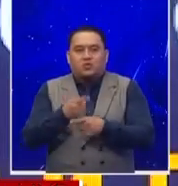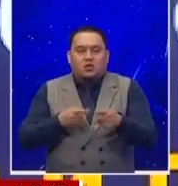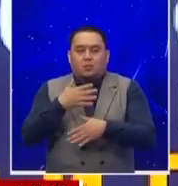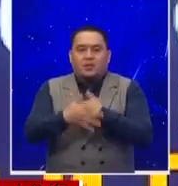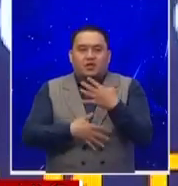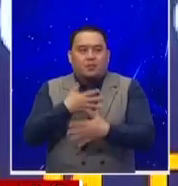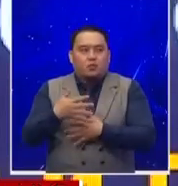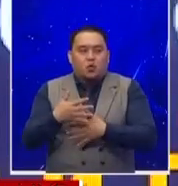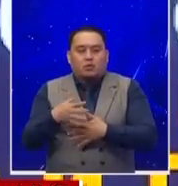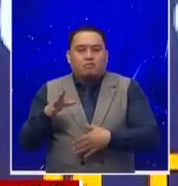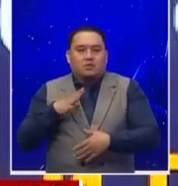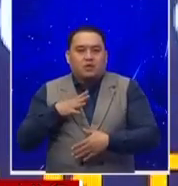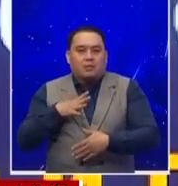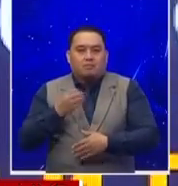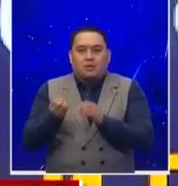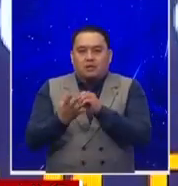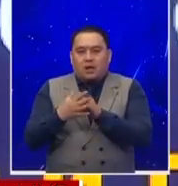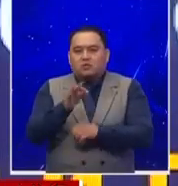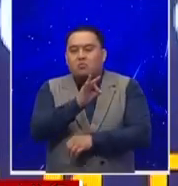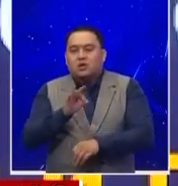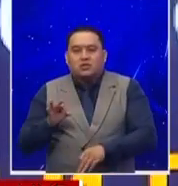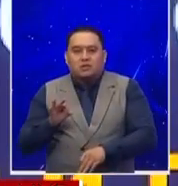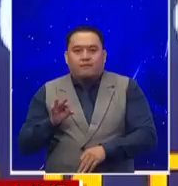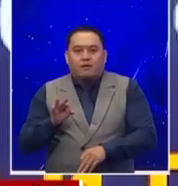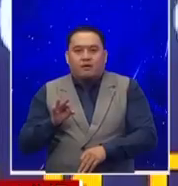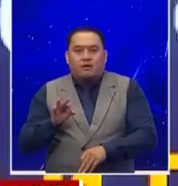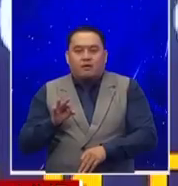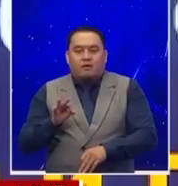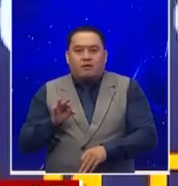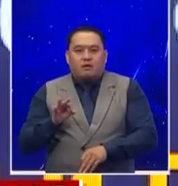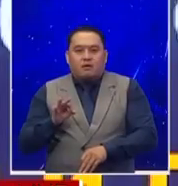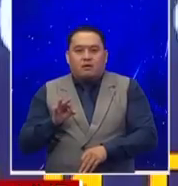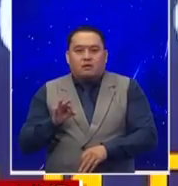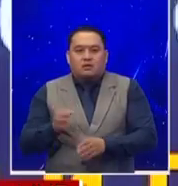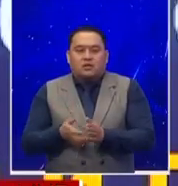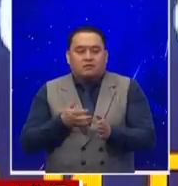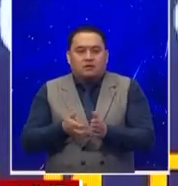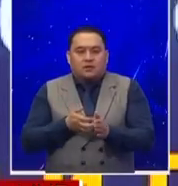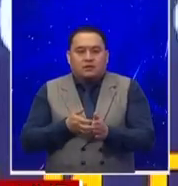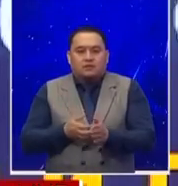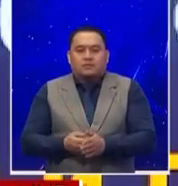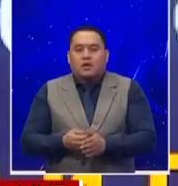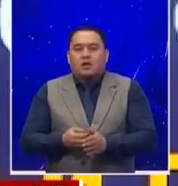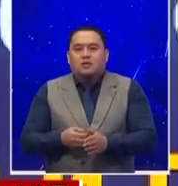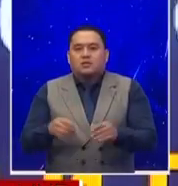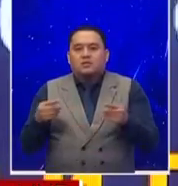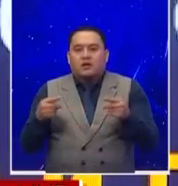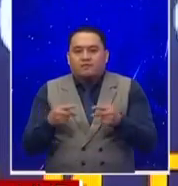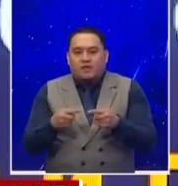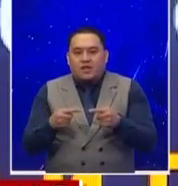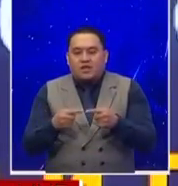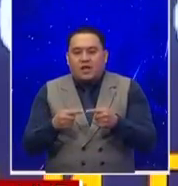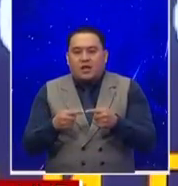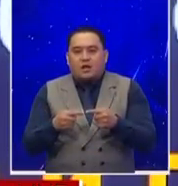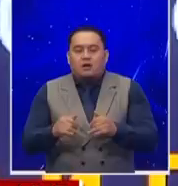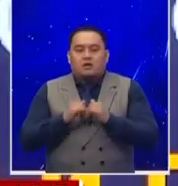переработки составляет порядка 15%, однако это крайне недостаточно. Для сравнения,